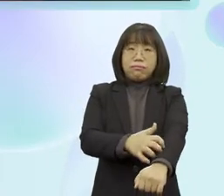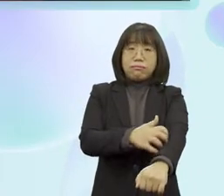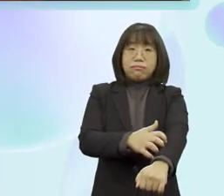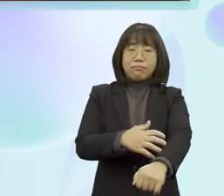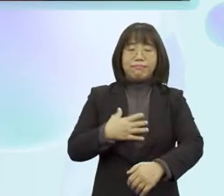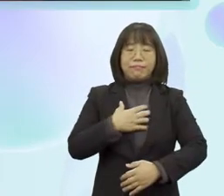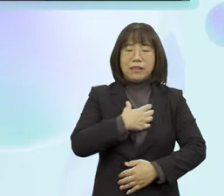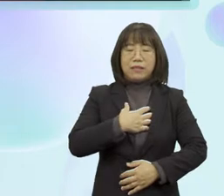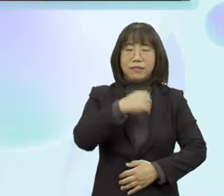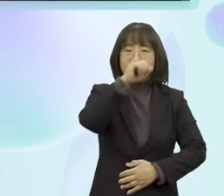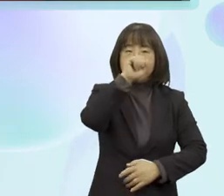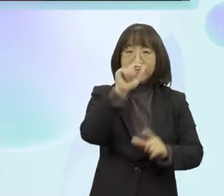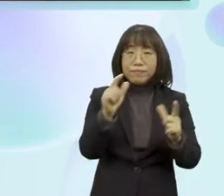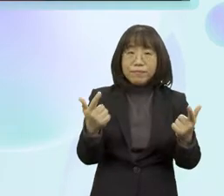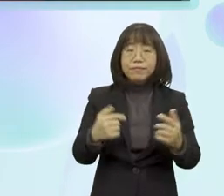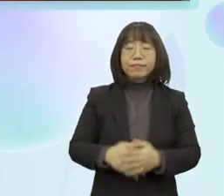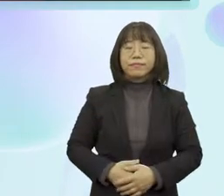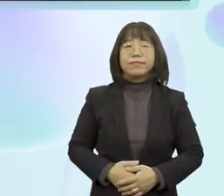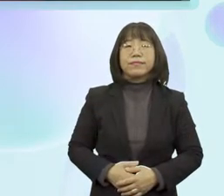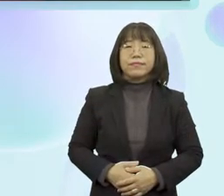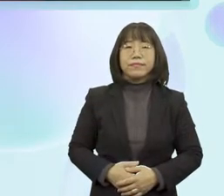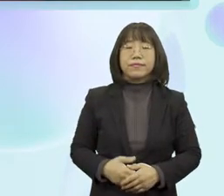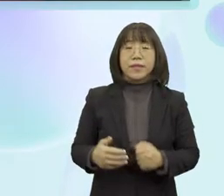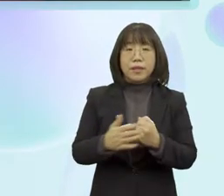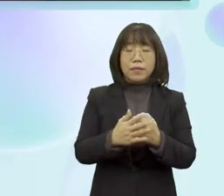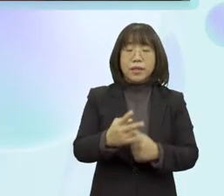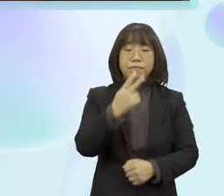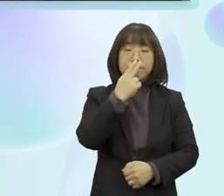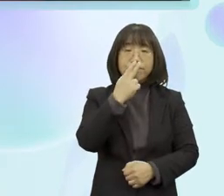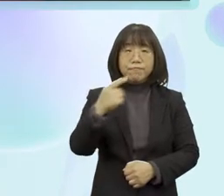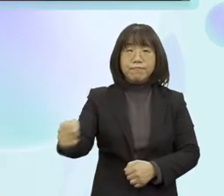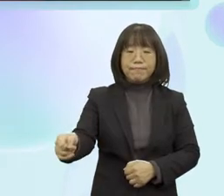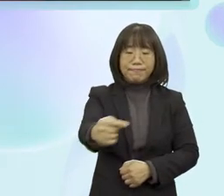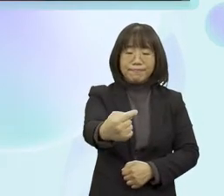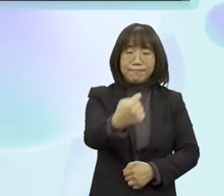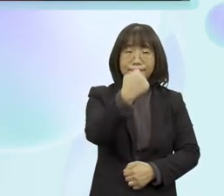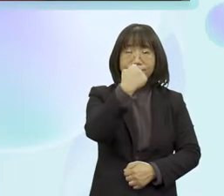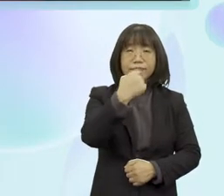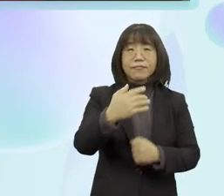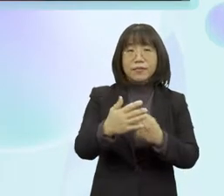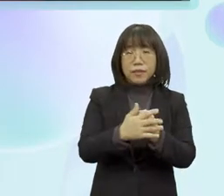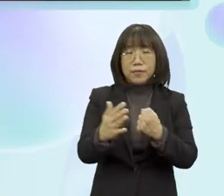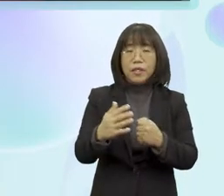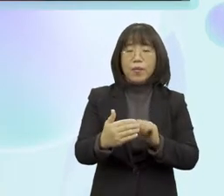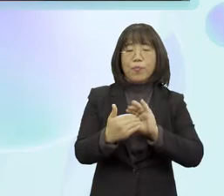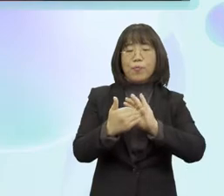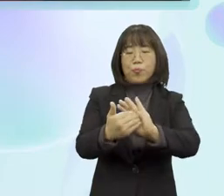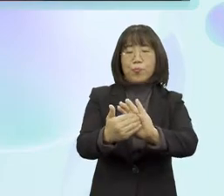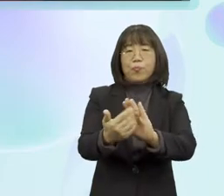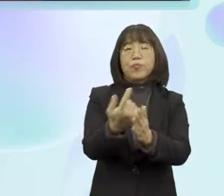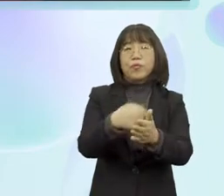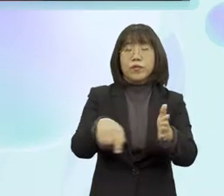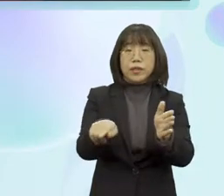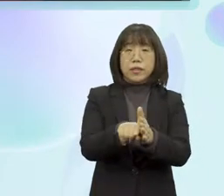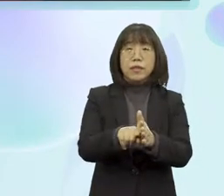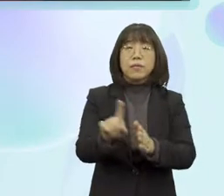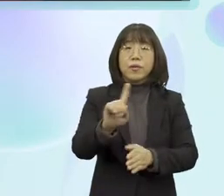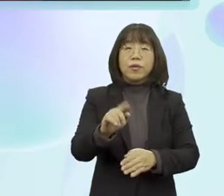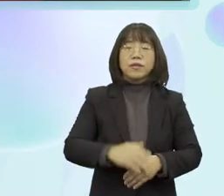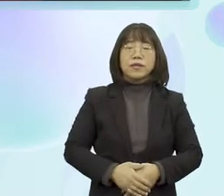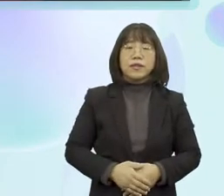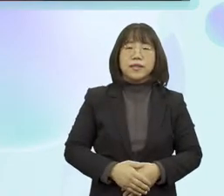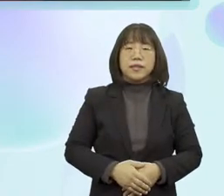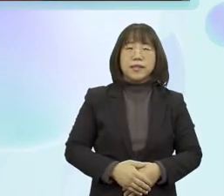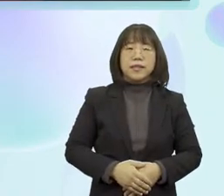건강에도 좋지 않습니다 예 강서구가 간접흡연으로 부터 국민들의 건강을 보호하고 금연 환경을